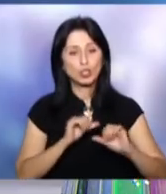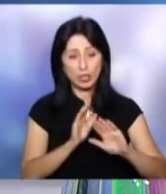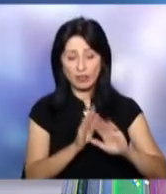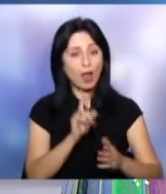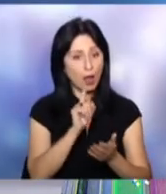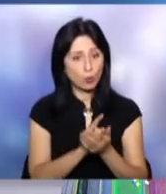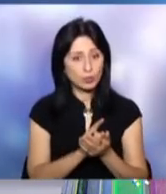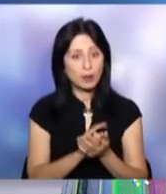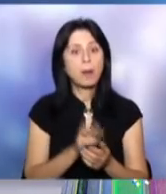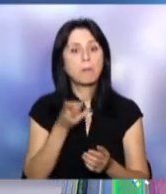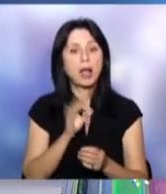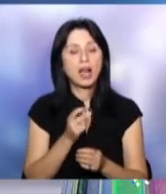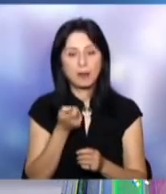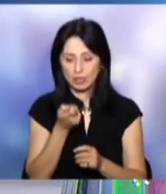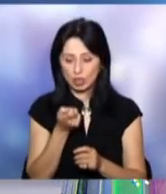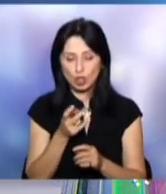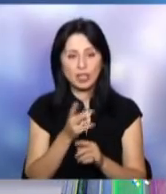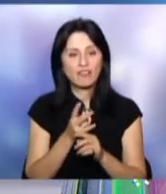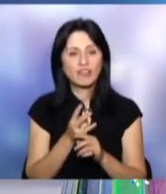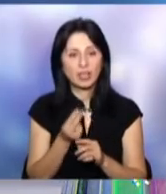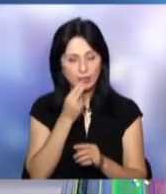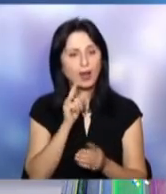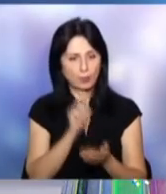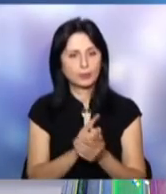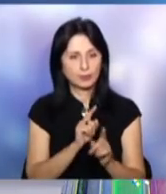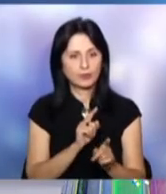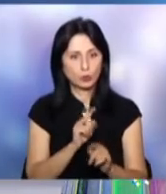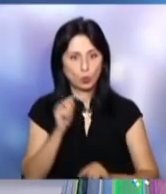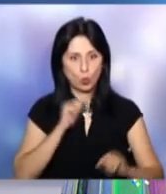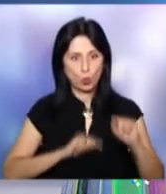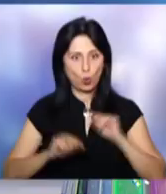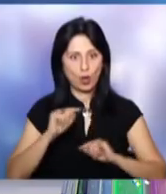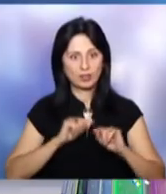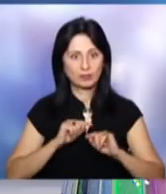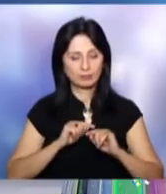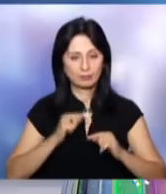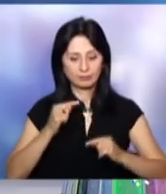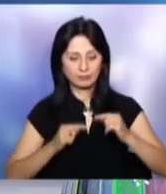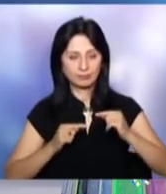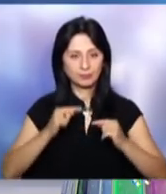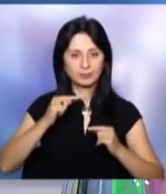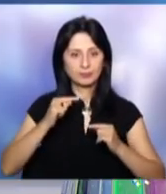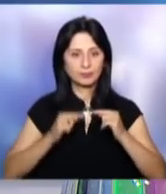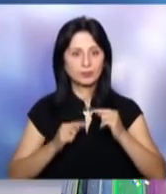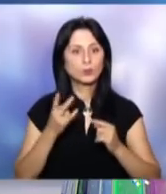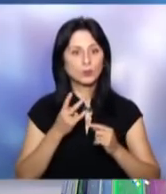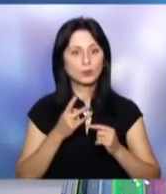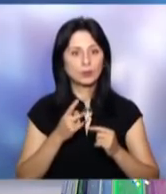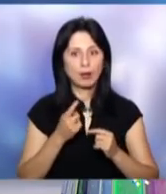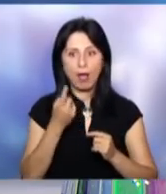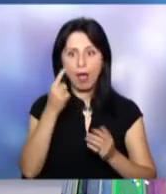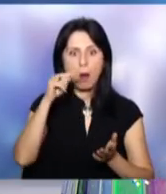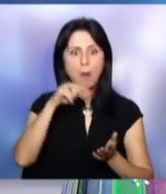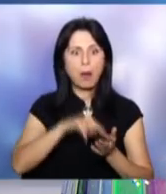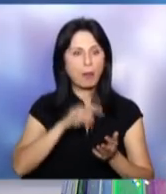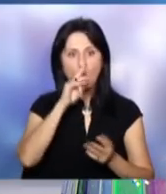მე მივუსადავი ამ სიტუაციას. და თუ ორგანიზმი არის წონასწორობაში, ჩვენ ეს მიღწეული